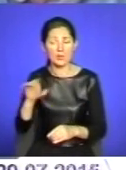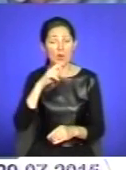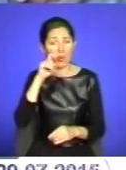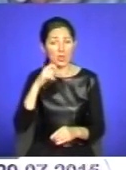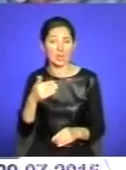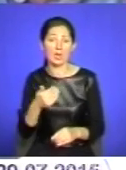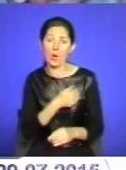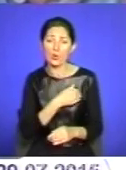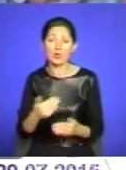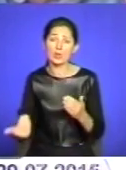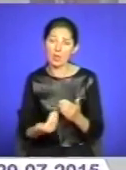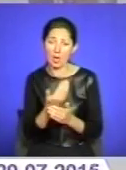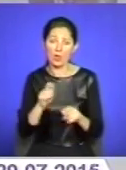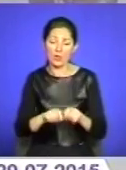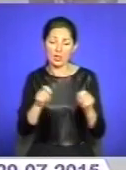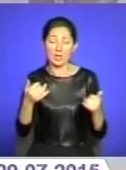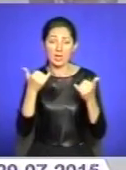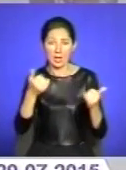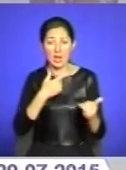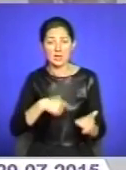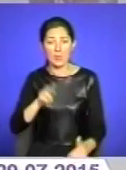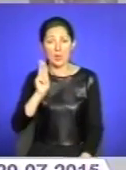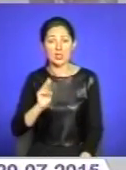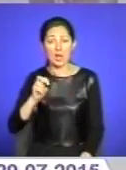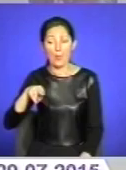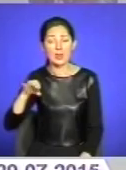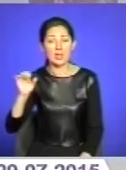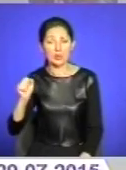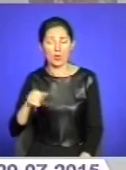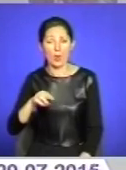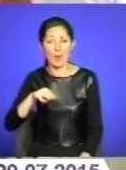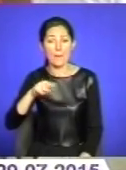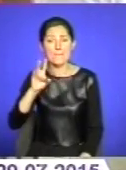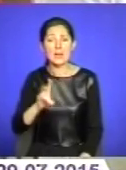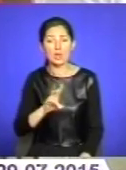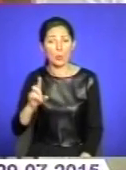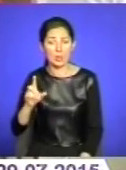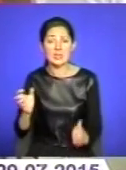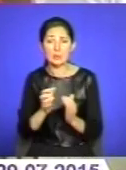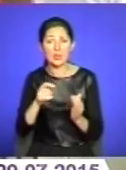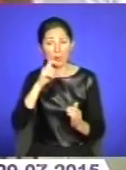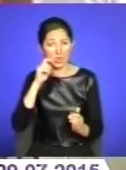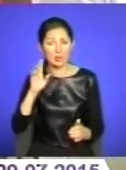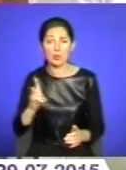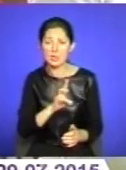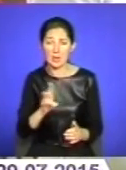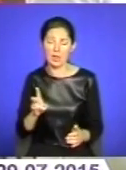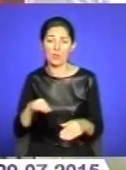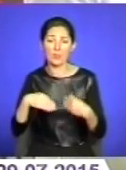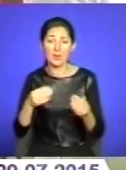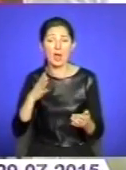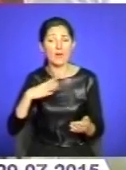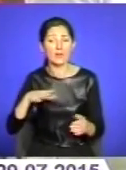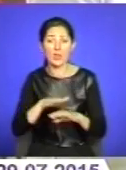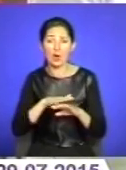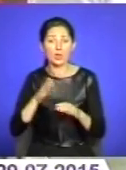відкрити для себе Андрея Шептицького. Адже митрополит зберіг українство, церкву. Вселив народові надію. Нині можемо почерпнути